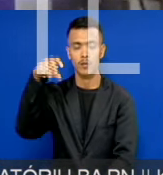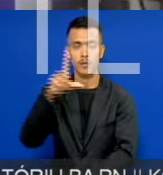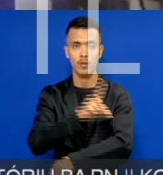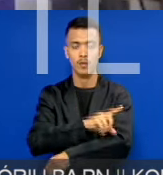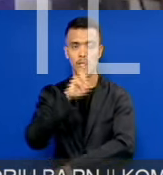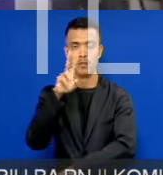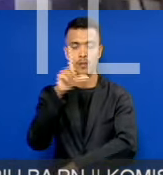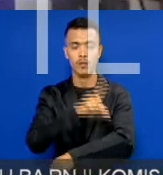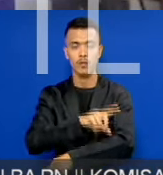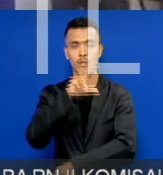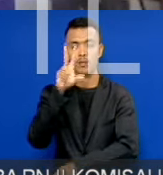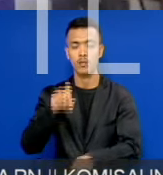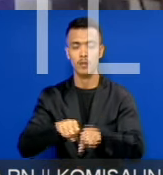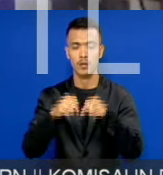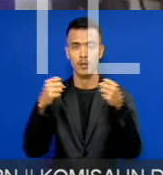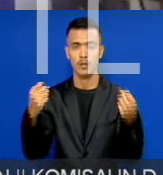dia keras. Dia juga karta